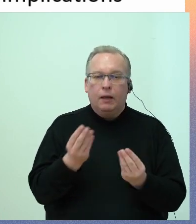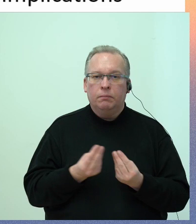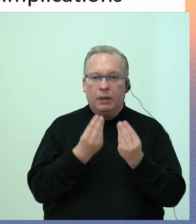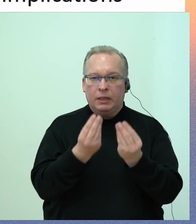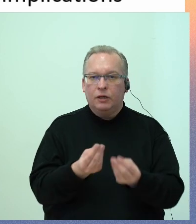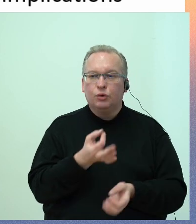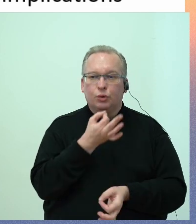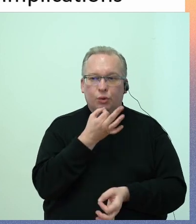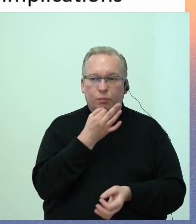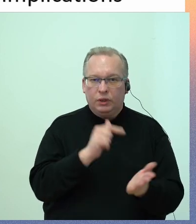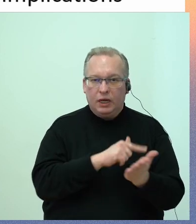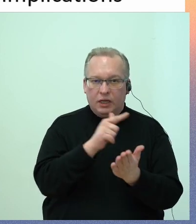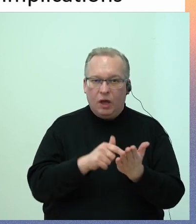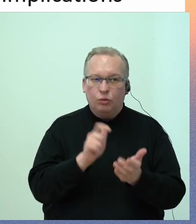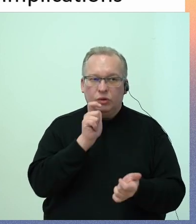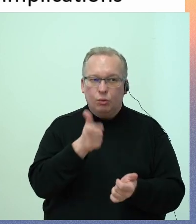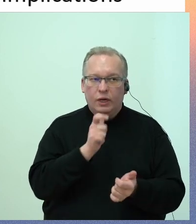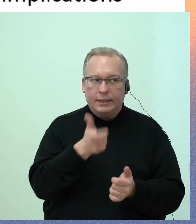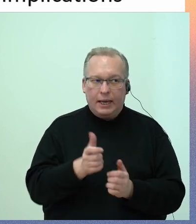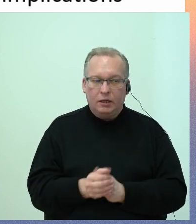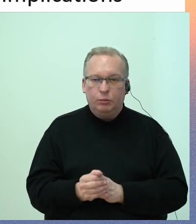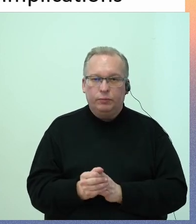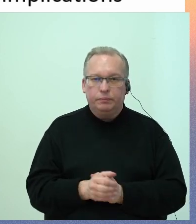tiek klausimų, atsakymų.